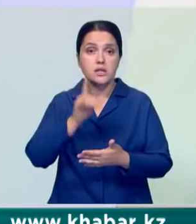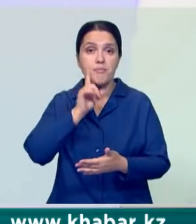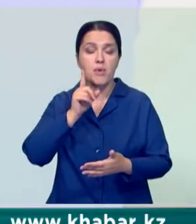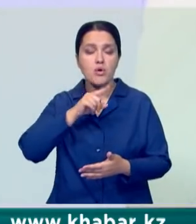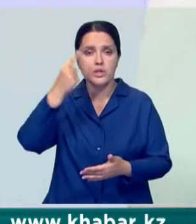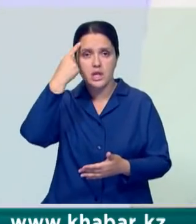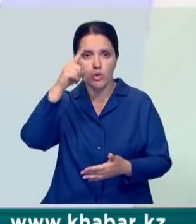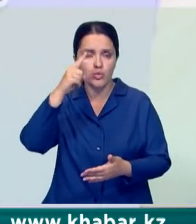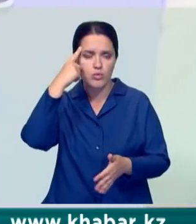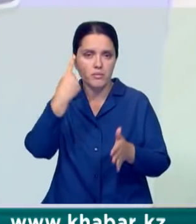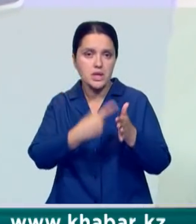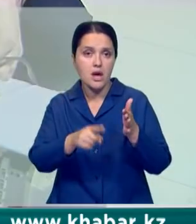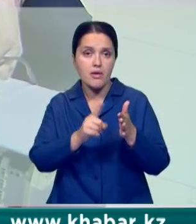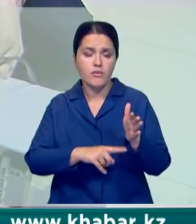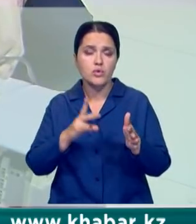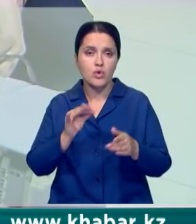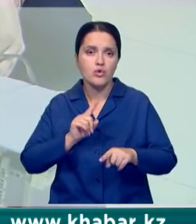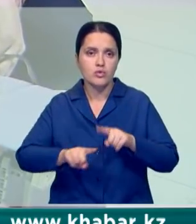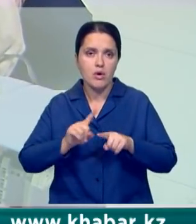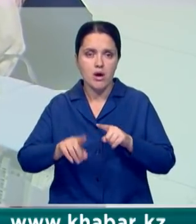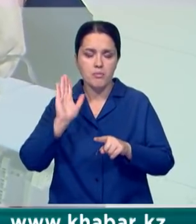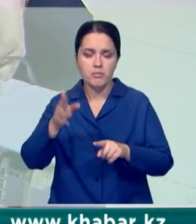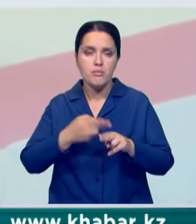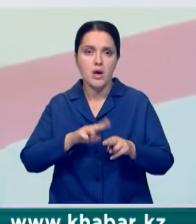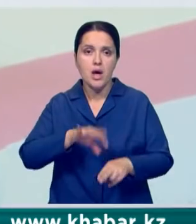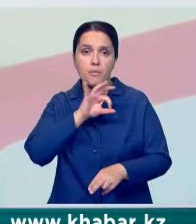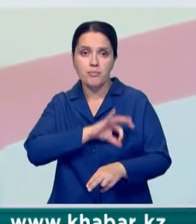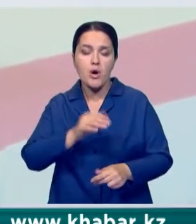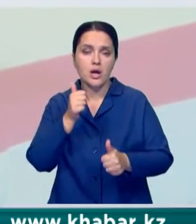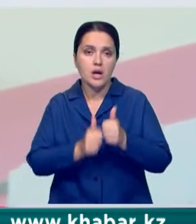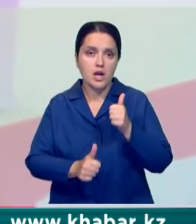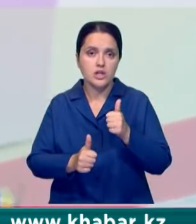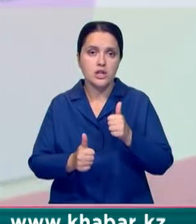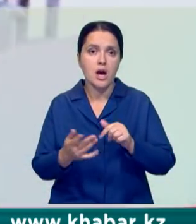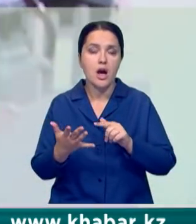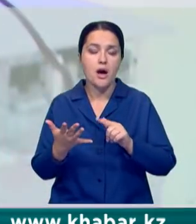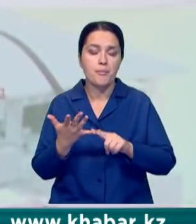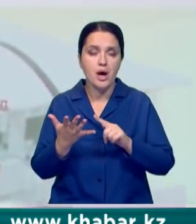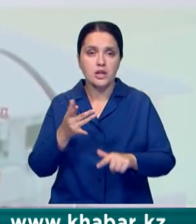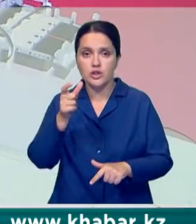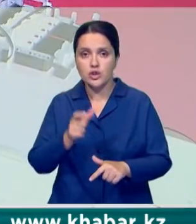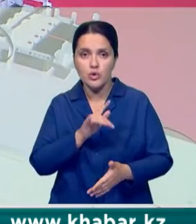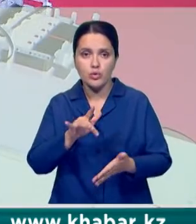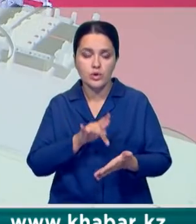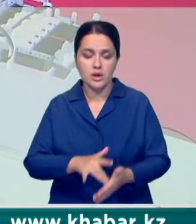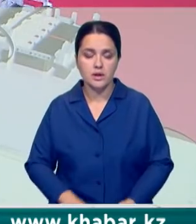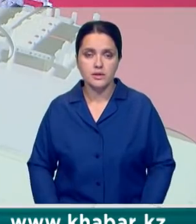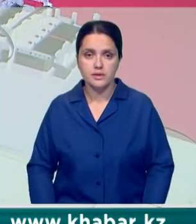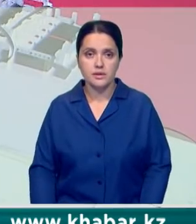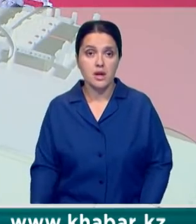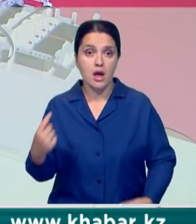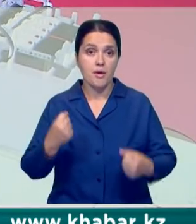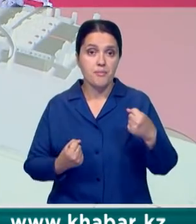кажется фантастикой но через несколько лет этим сервисом будут пользоваться каждый пятый житель мегаполиса считают ребята эти машины будут